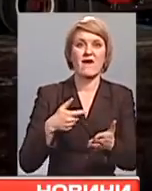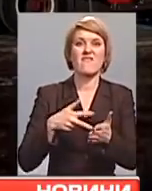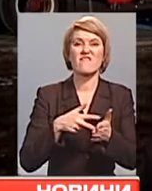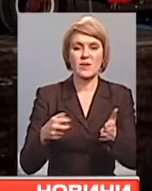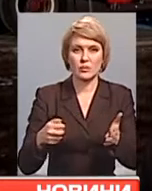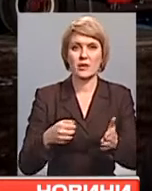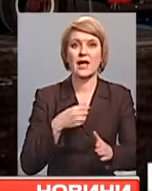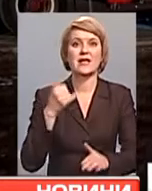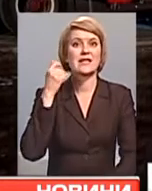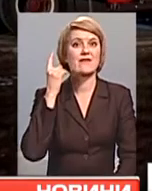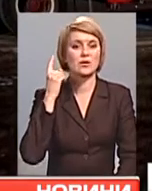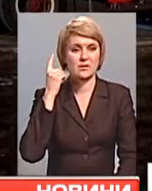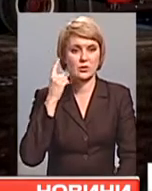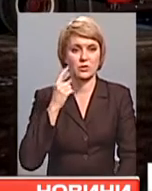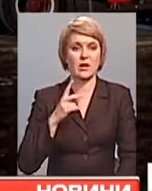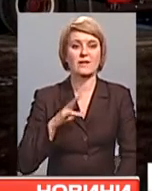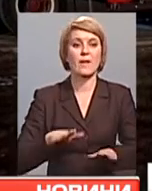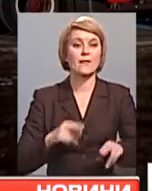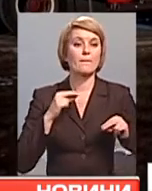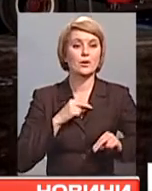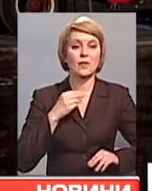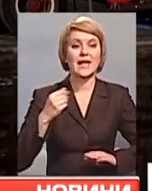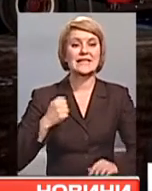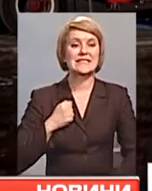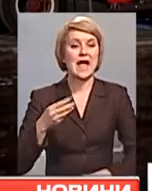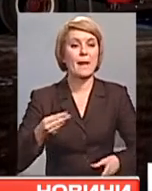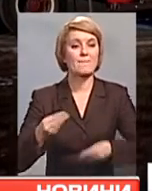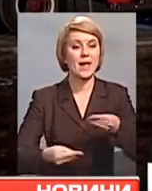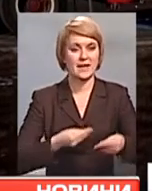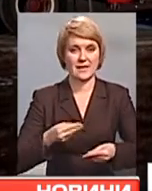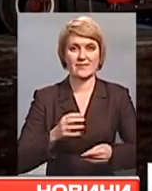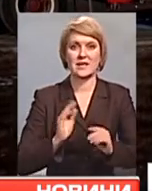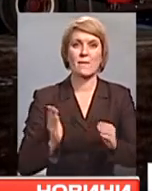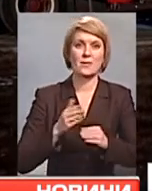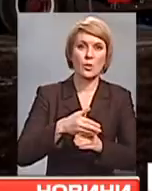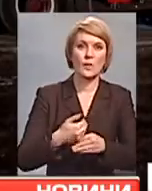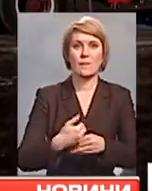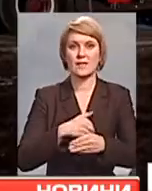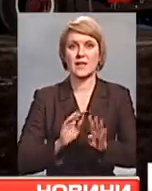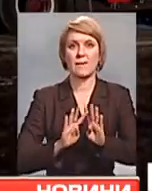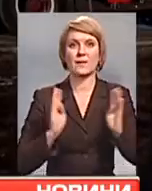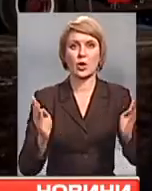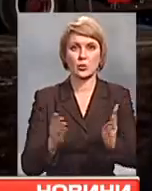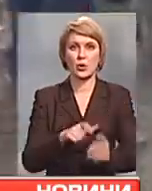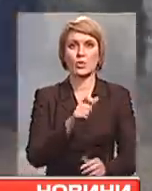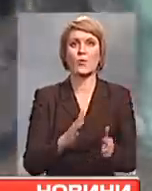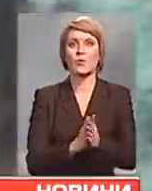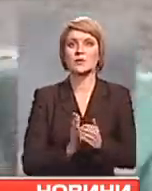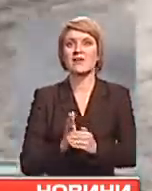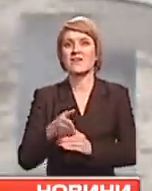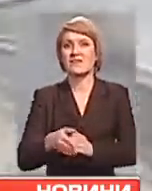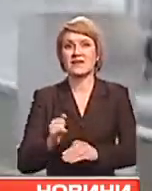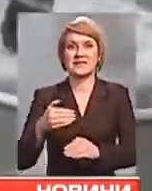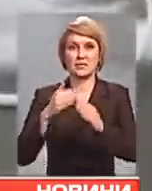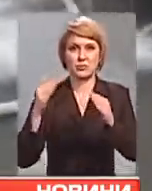працювали сапери. Усі підходи та під'їзди до небезпечної зони перегородили. Людей з найближчого будинку попросили вийти на двір. За годину